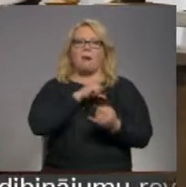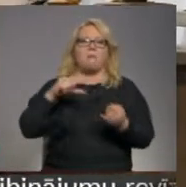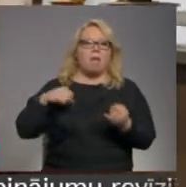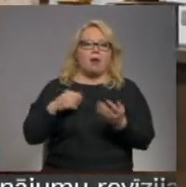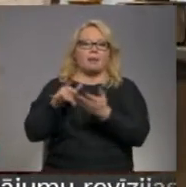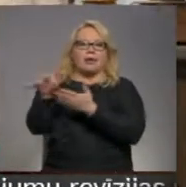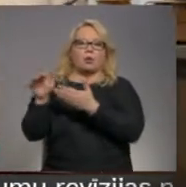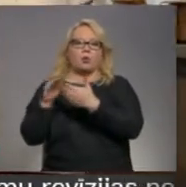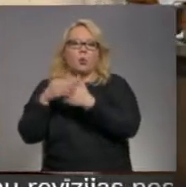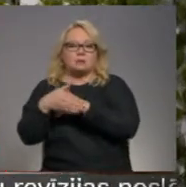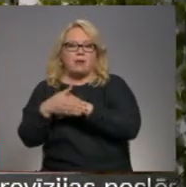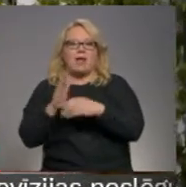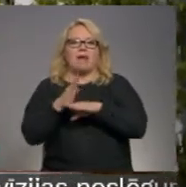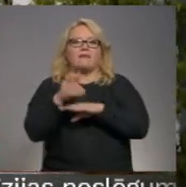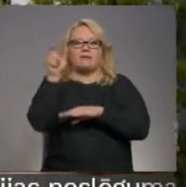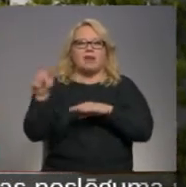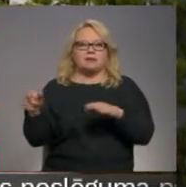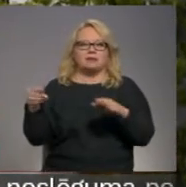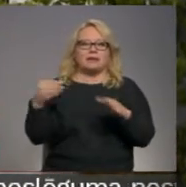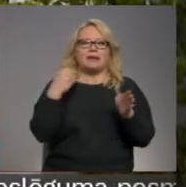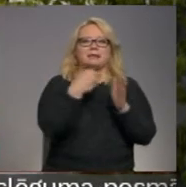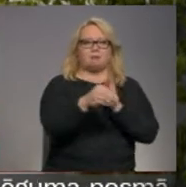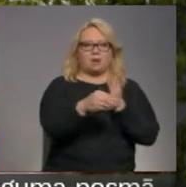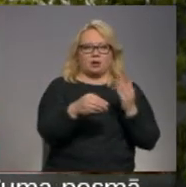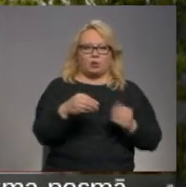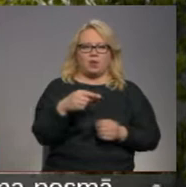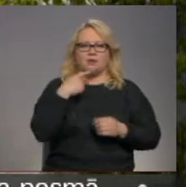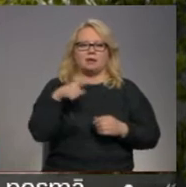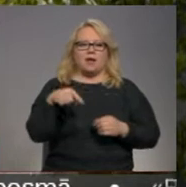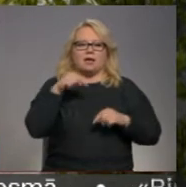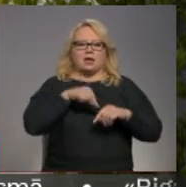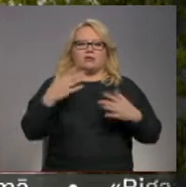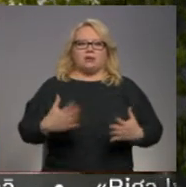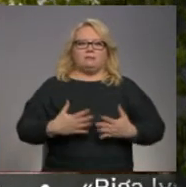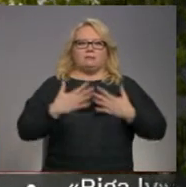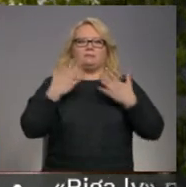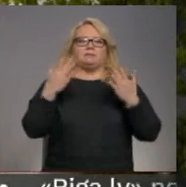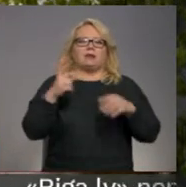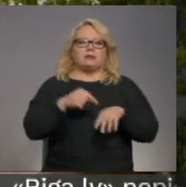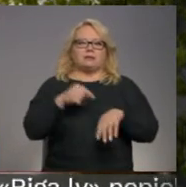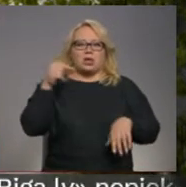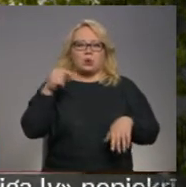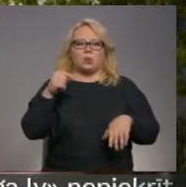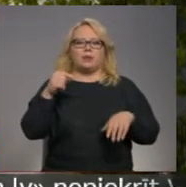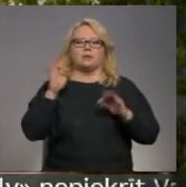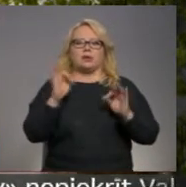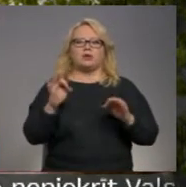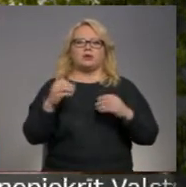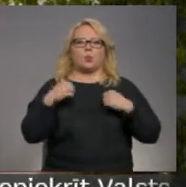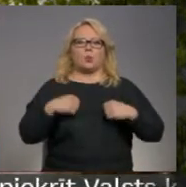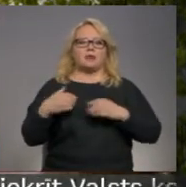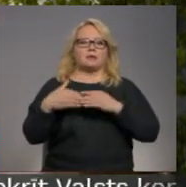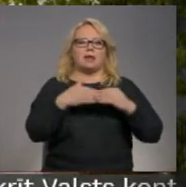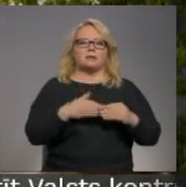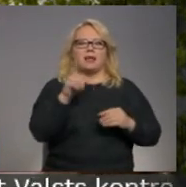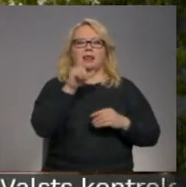lai viesi viņu izpirktu. Ļoti pacelāta sajūta, tāds gods nēsāt lībiešu tautas tērpu, jo katram